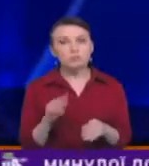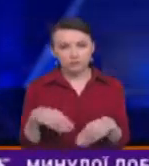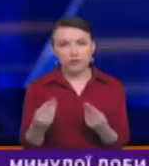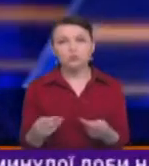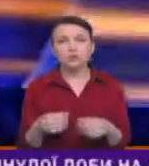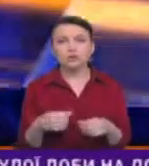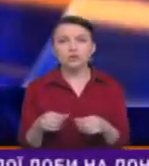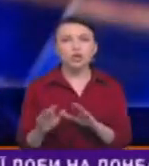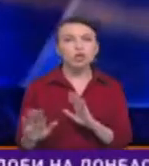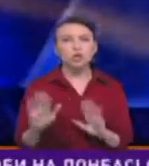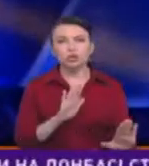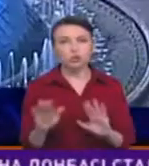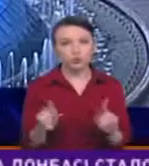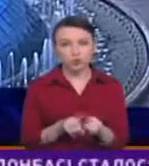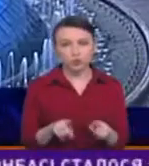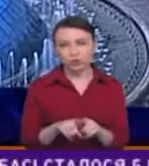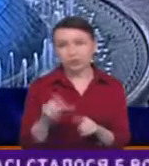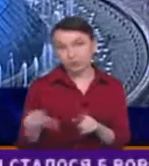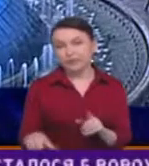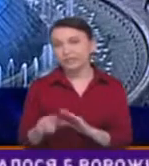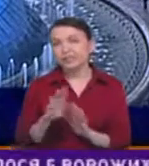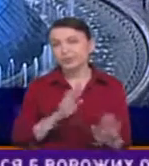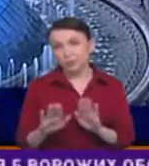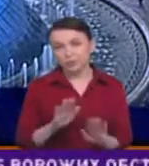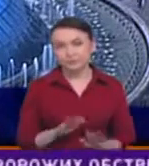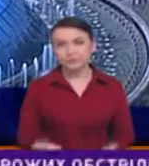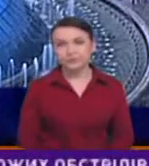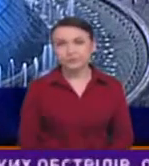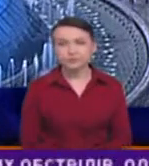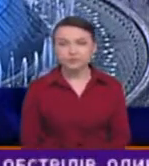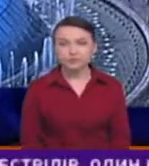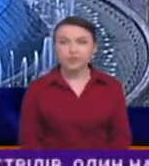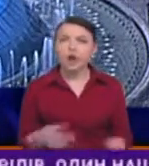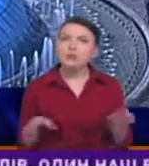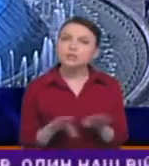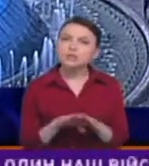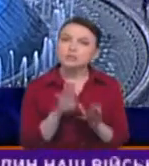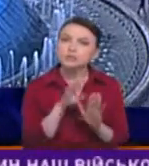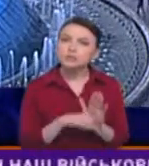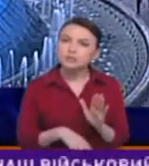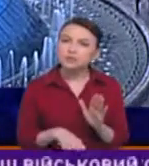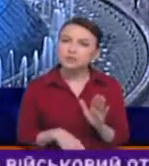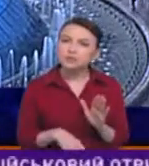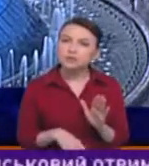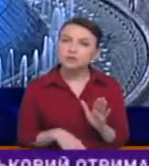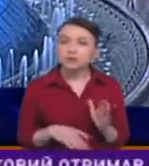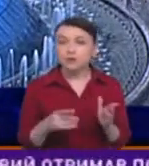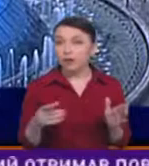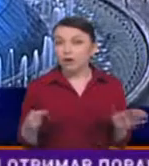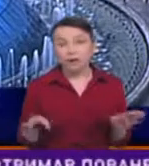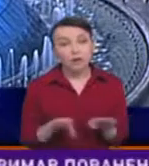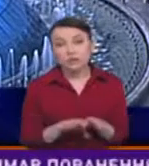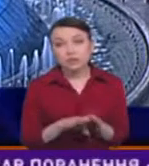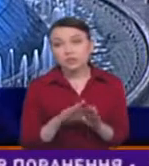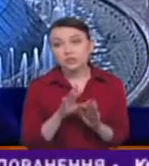ролей режисера, умовно кажучи, що ну, по цьому. Умовно кажучи. Ну так, якщо по телевізійному. А закриті списки визначаються, як вчора на засіданні